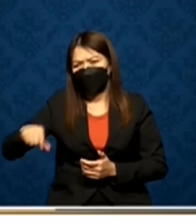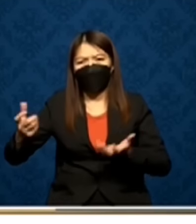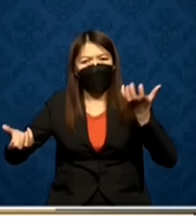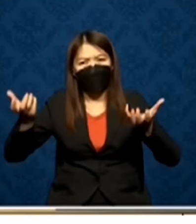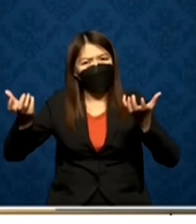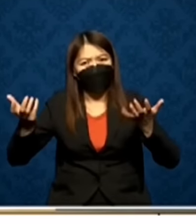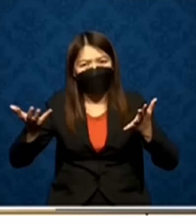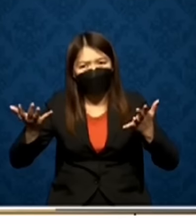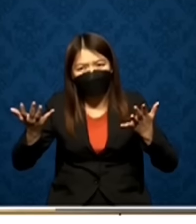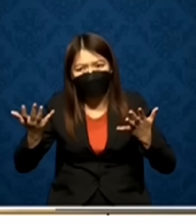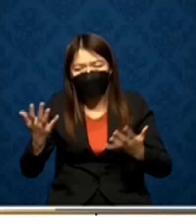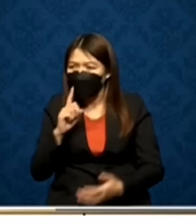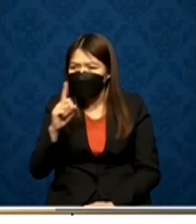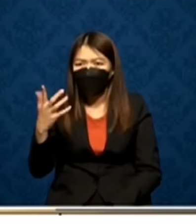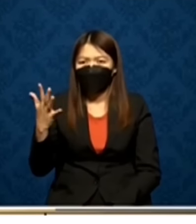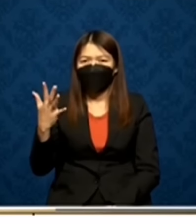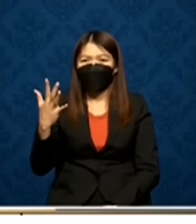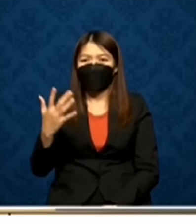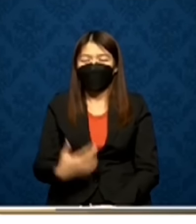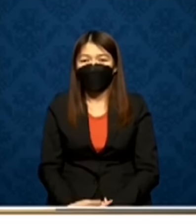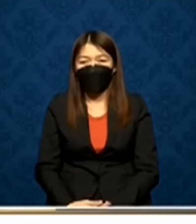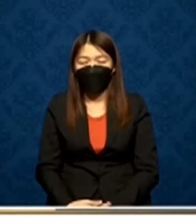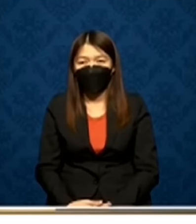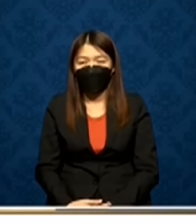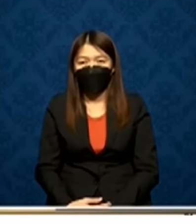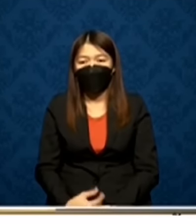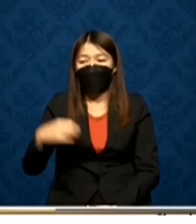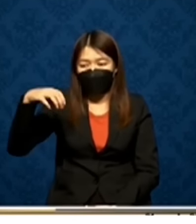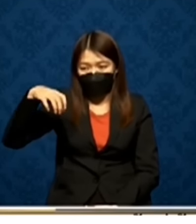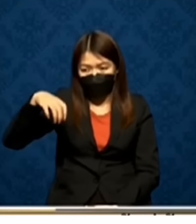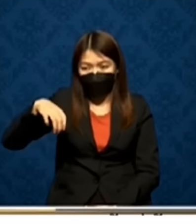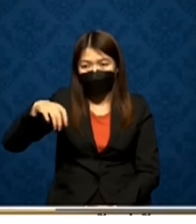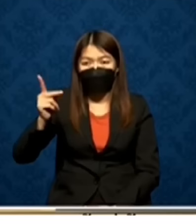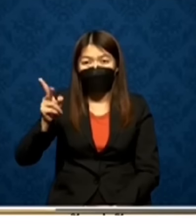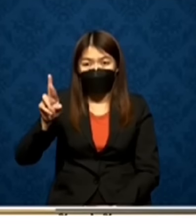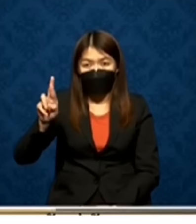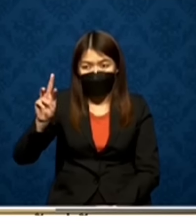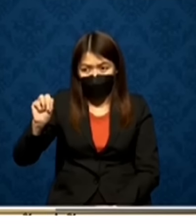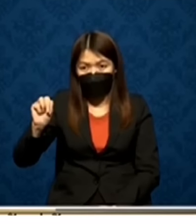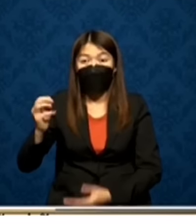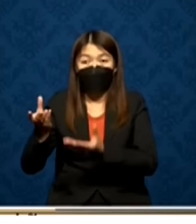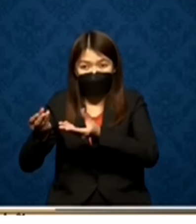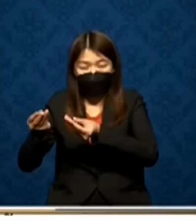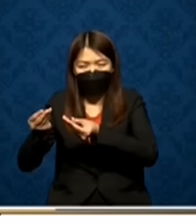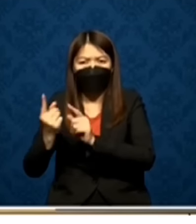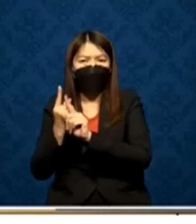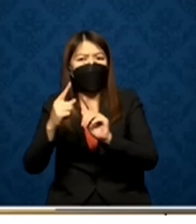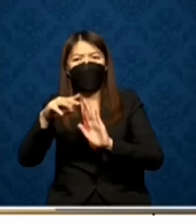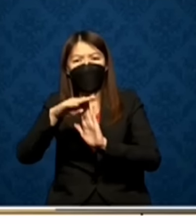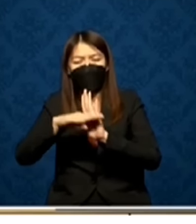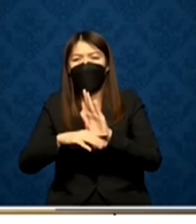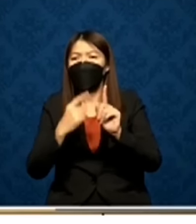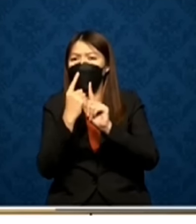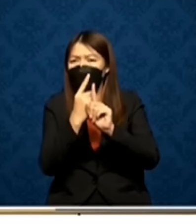ทำไมไม่เอาเรื่องทั้งหมดเมื่อตัดสินใจแล้วว่าเมื่อกรมที่ดินเนี่ยไม่ยอมทำตามกฎหมายซึ่งเ